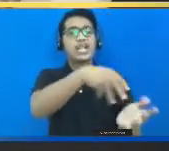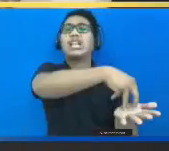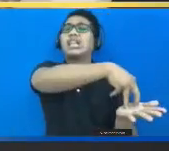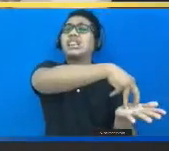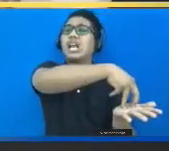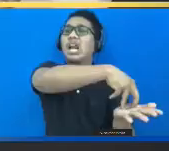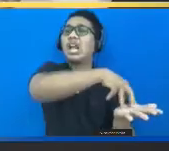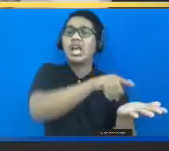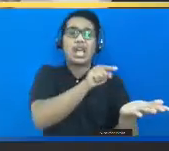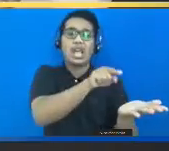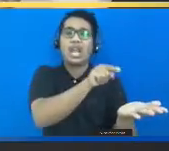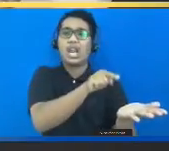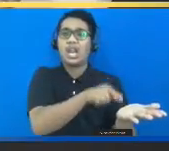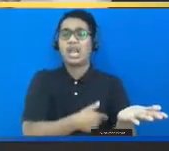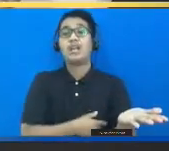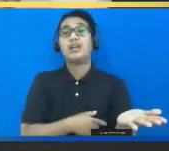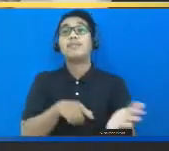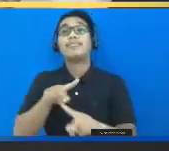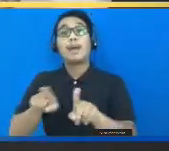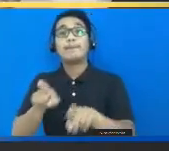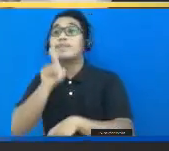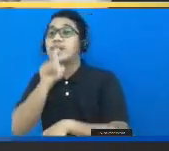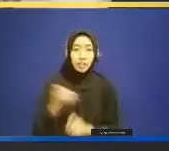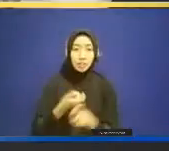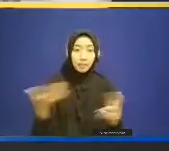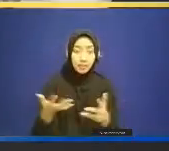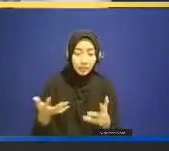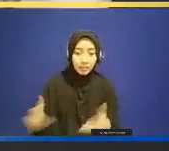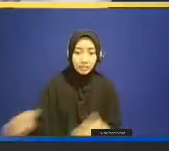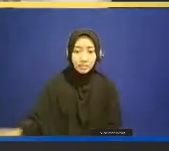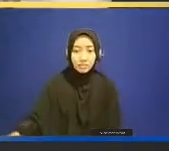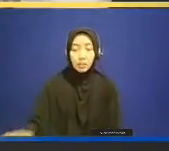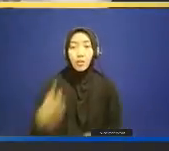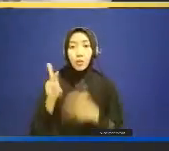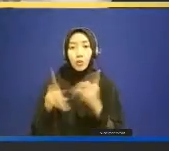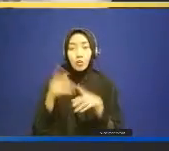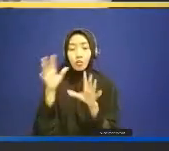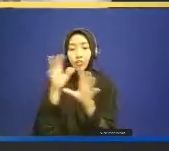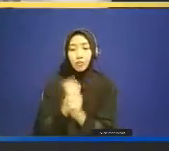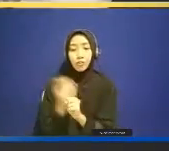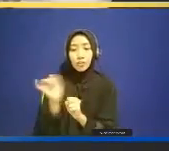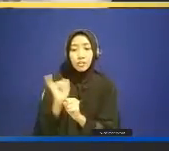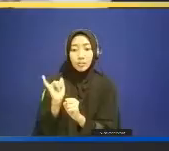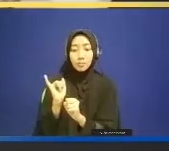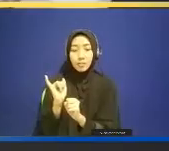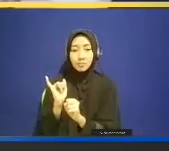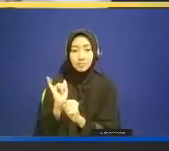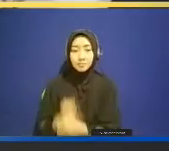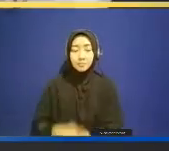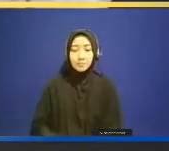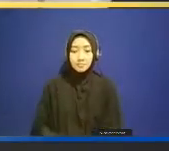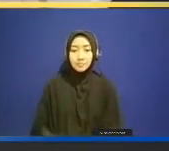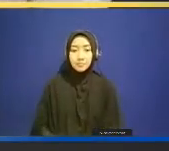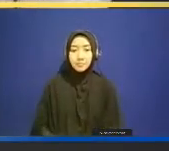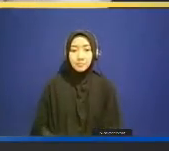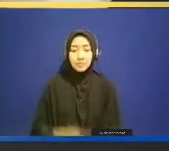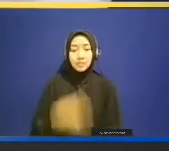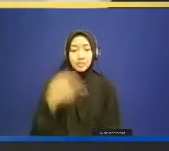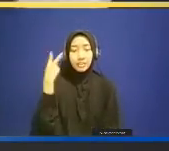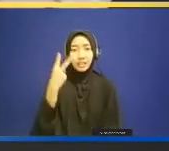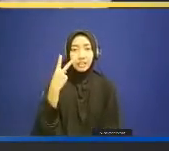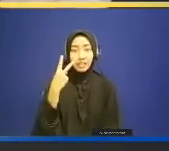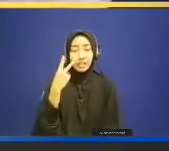income nah pertanyaannya adalah uangnya dari mana gitu kan kalau kita mau fokus kepada ini dulu terlihat